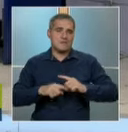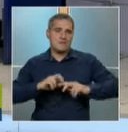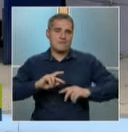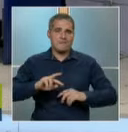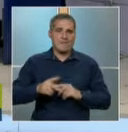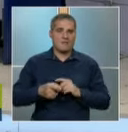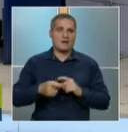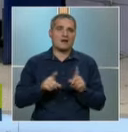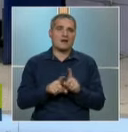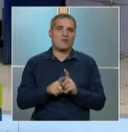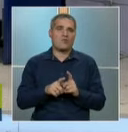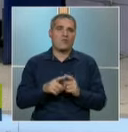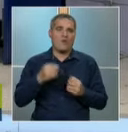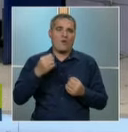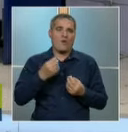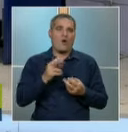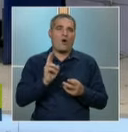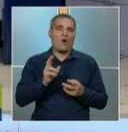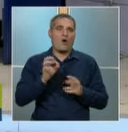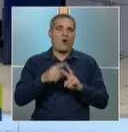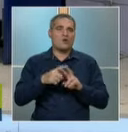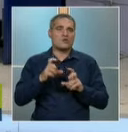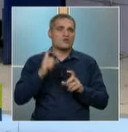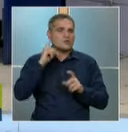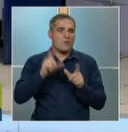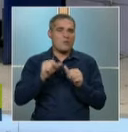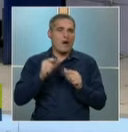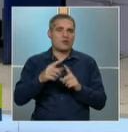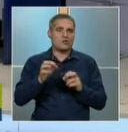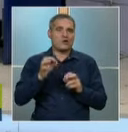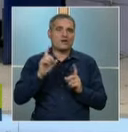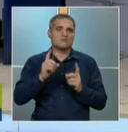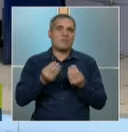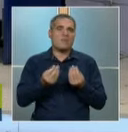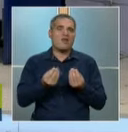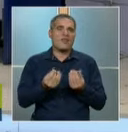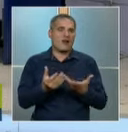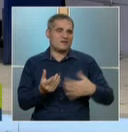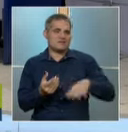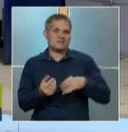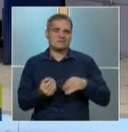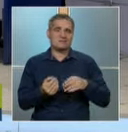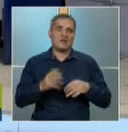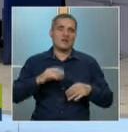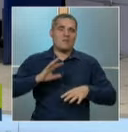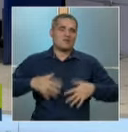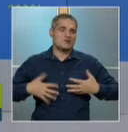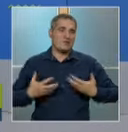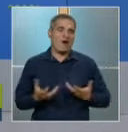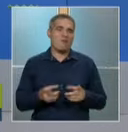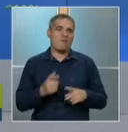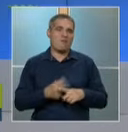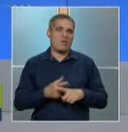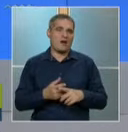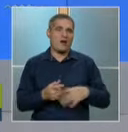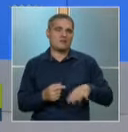в консуматори, материалисти? Това, да, напълно. Което всъщност желаем би могло да убие повече и повече